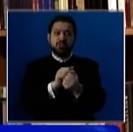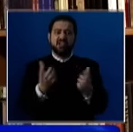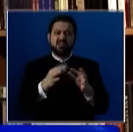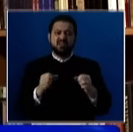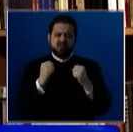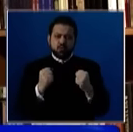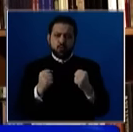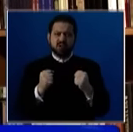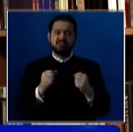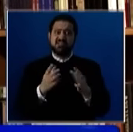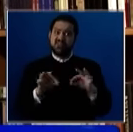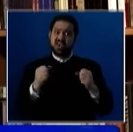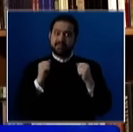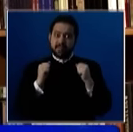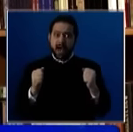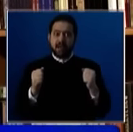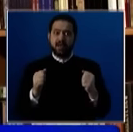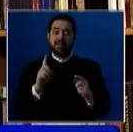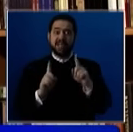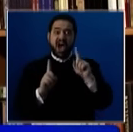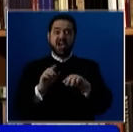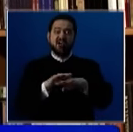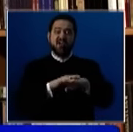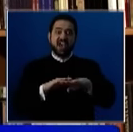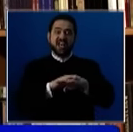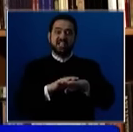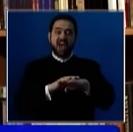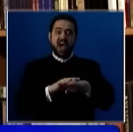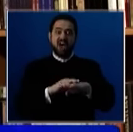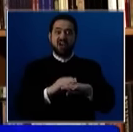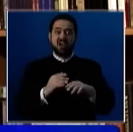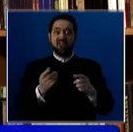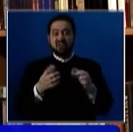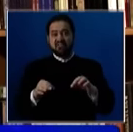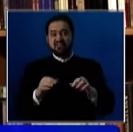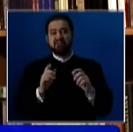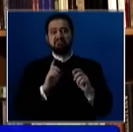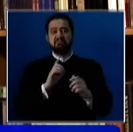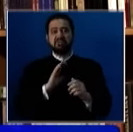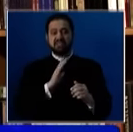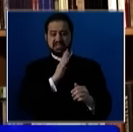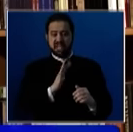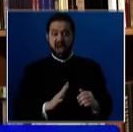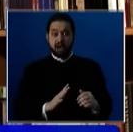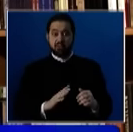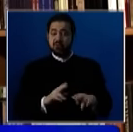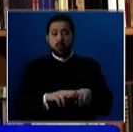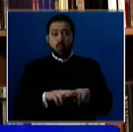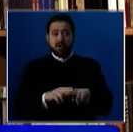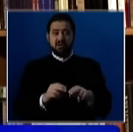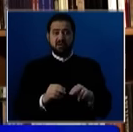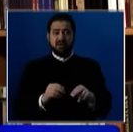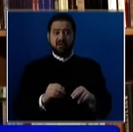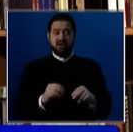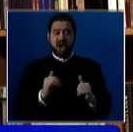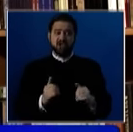dur, trebuie să fie tare, căci dacă va ierta, va deveni slab. Acest sfat de a ierta pe toți și de a cere